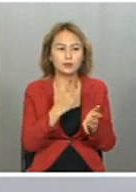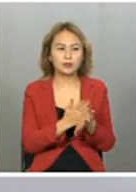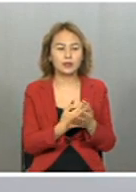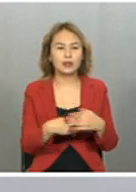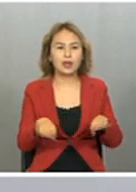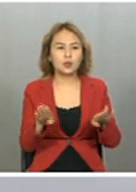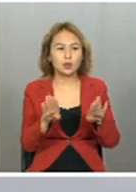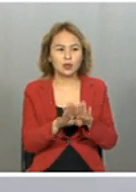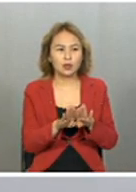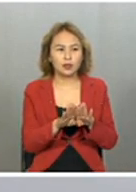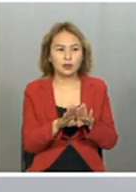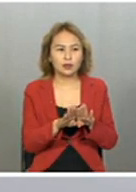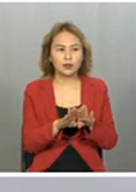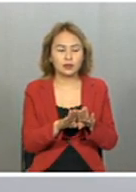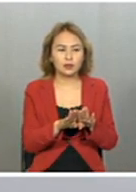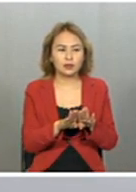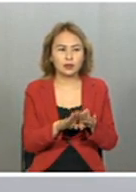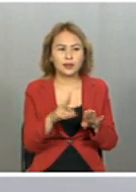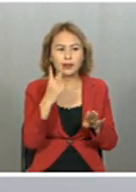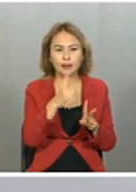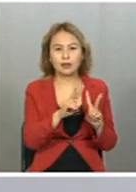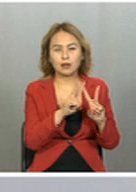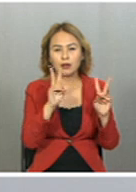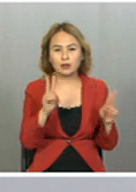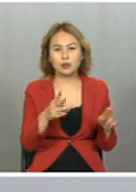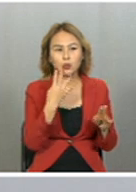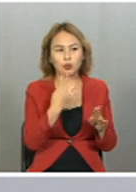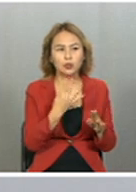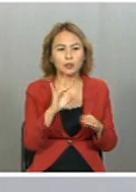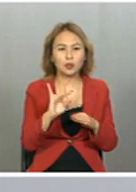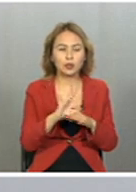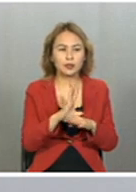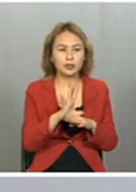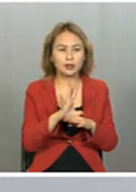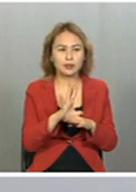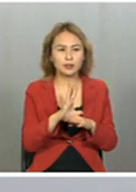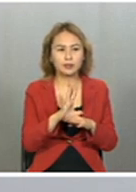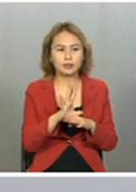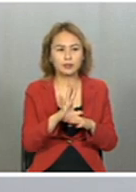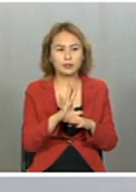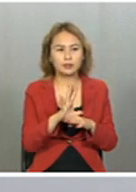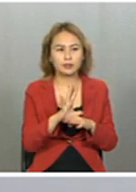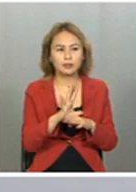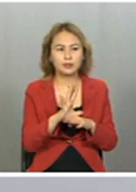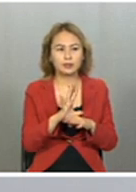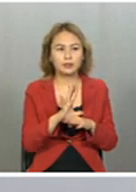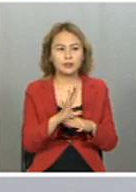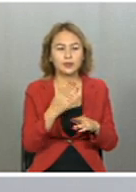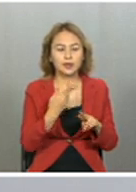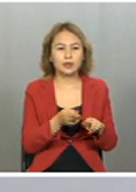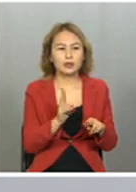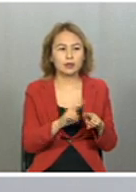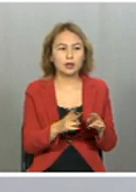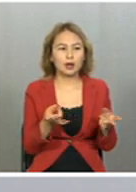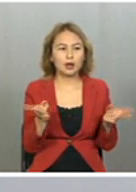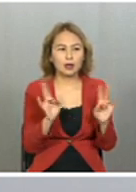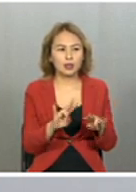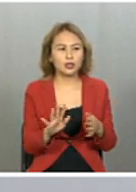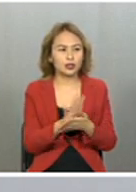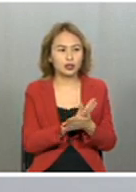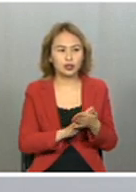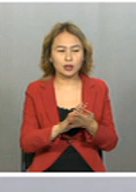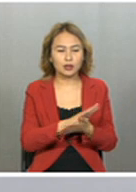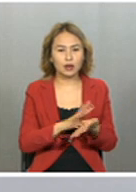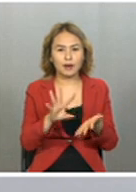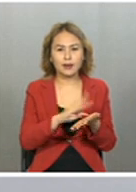балалар, 2 қайталанып тұрған 4-тің біреуін алып тастаймыз. Иә? Енді қалған ешқандай қайталанып тұрған